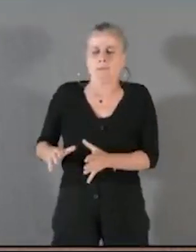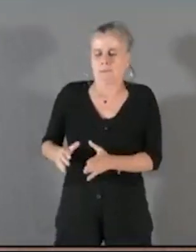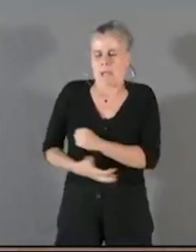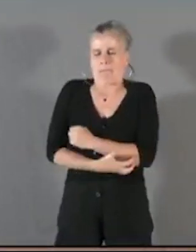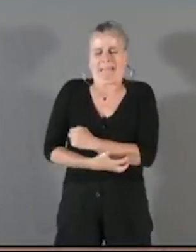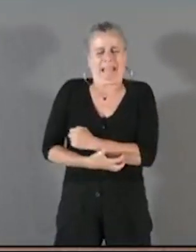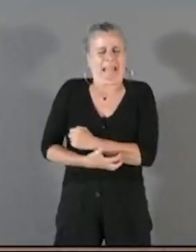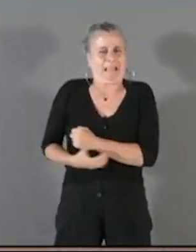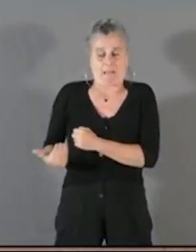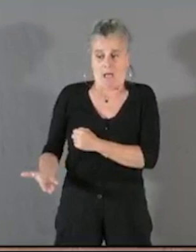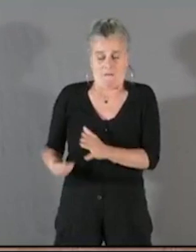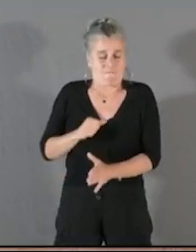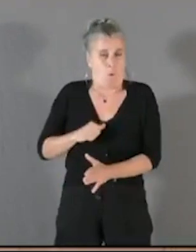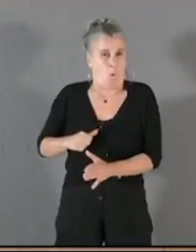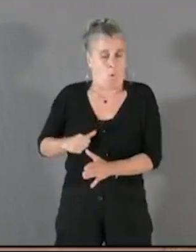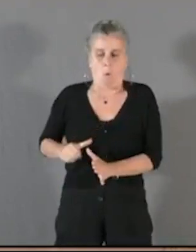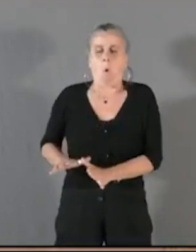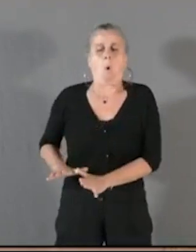plus voir dans ces entrepôts.